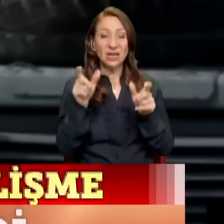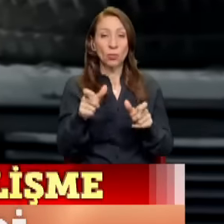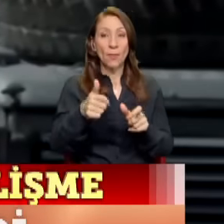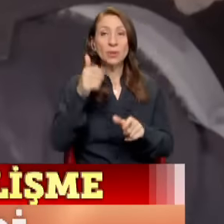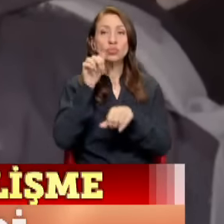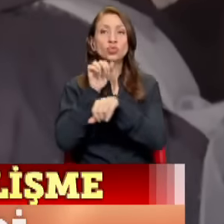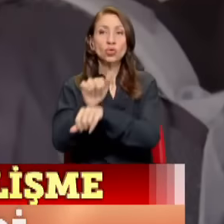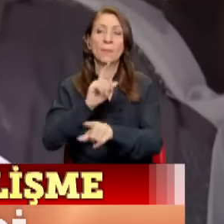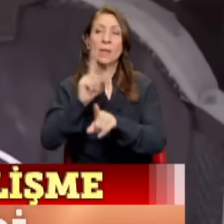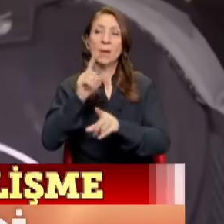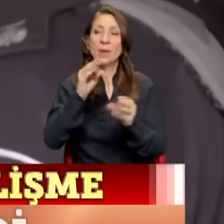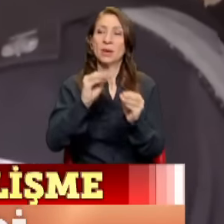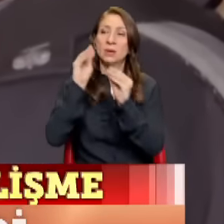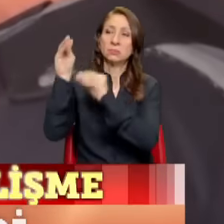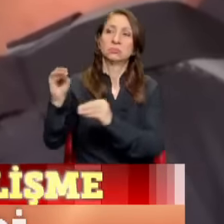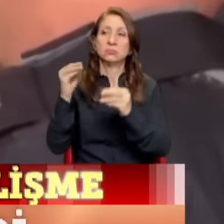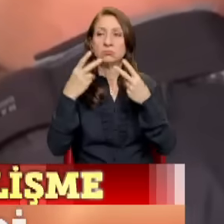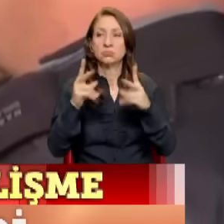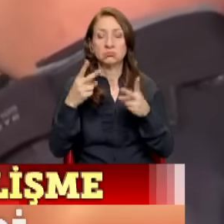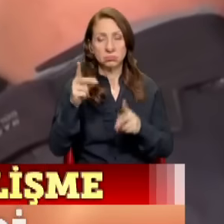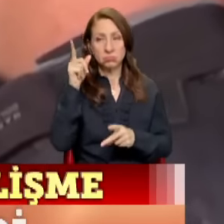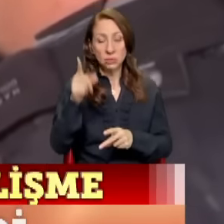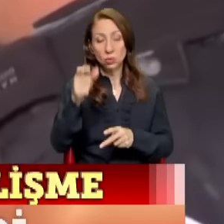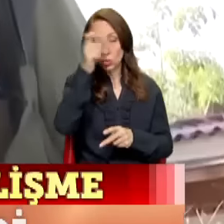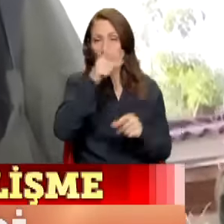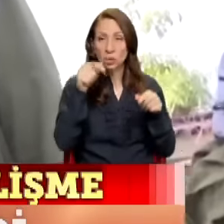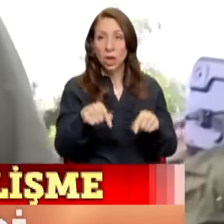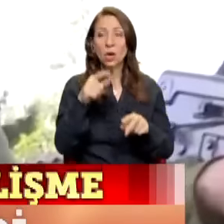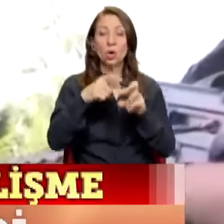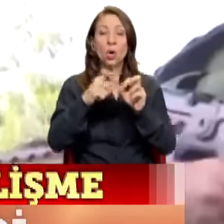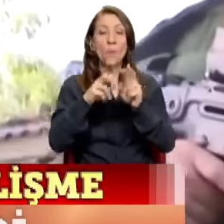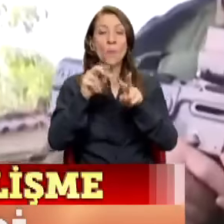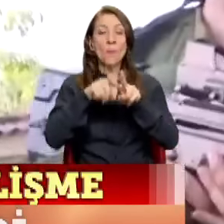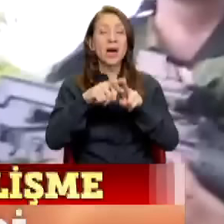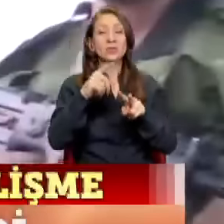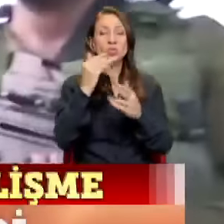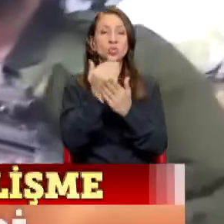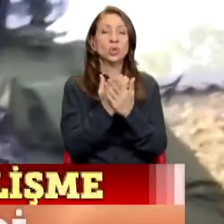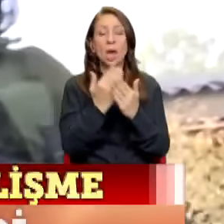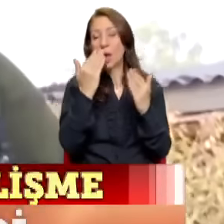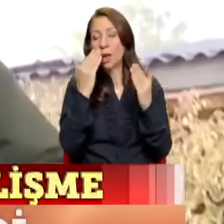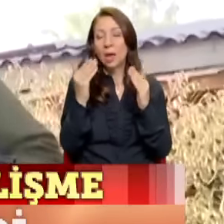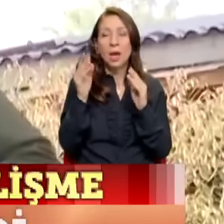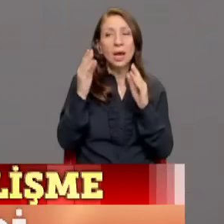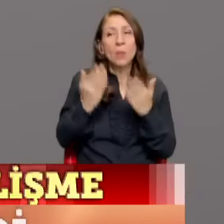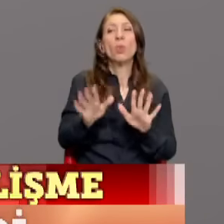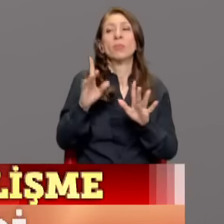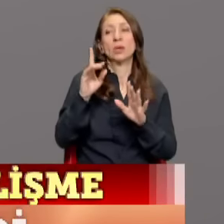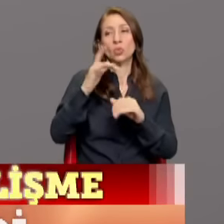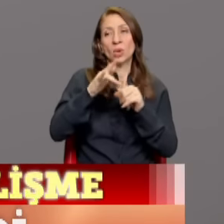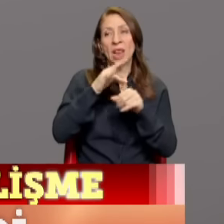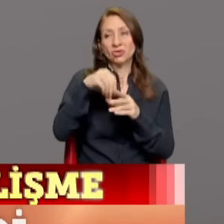tutuklayıp mahkemeye iade etmekle hükümlü Türkiye Roma tüzüğüne taraf olmayan ülkeler